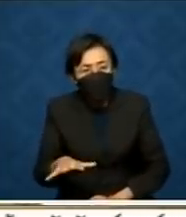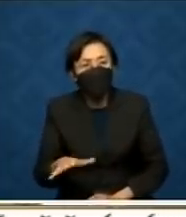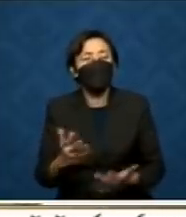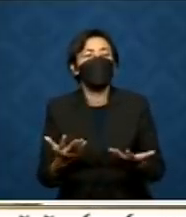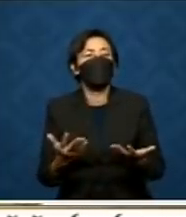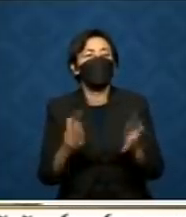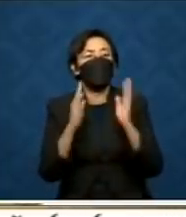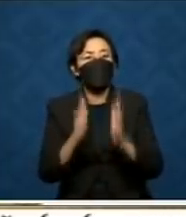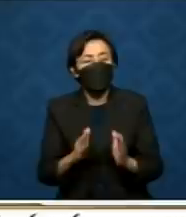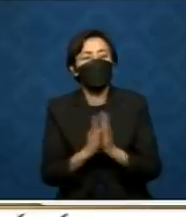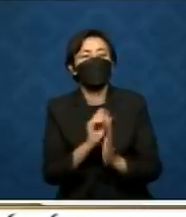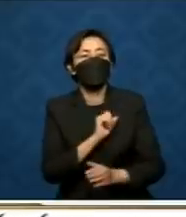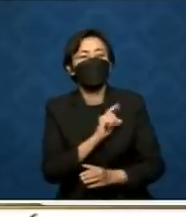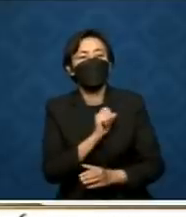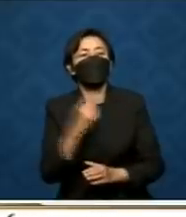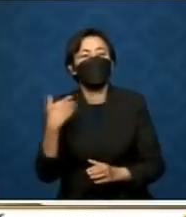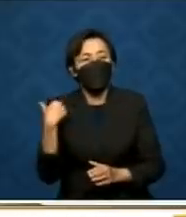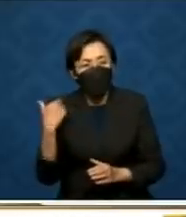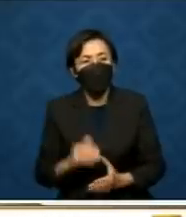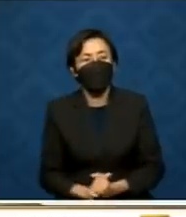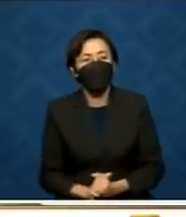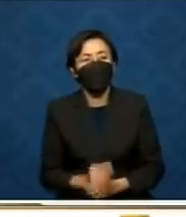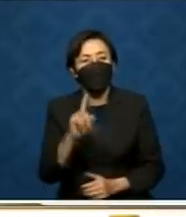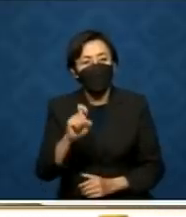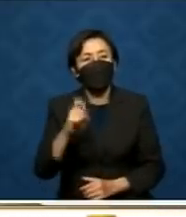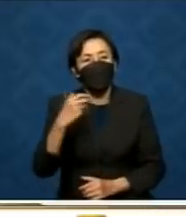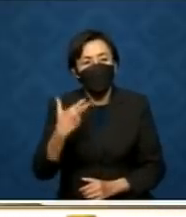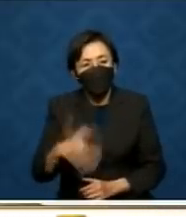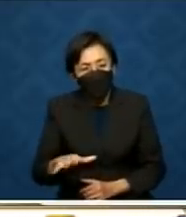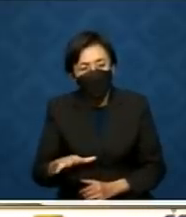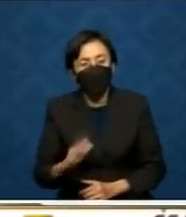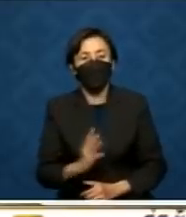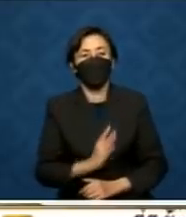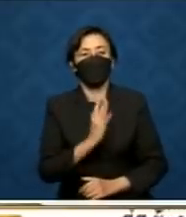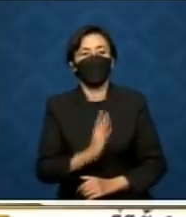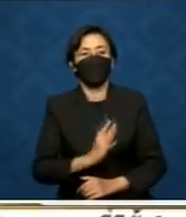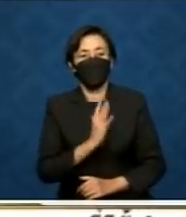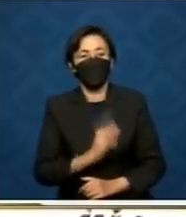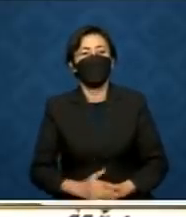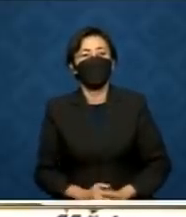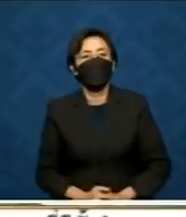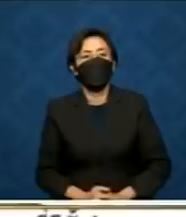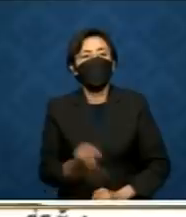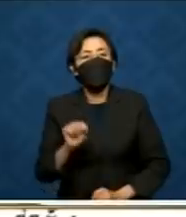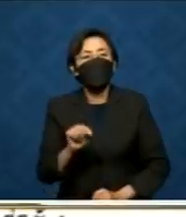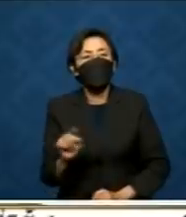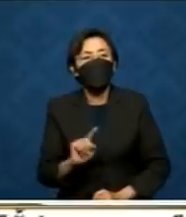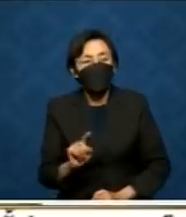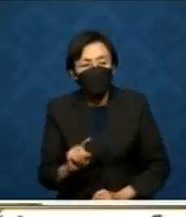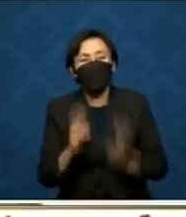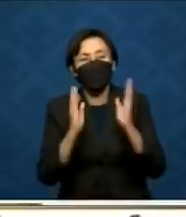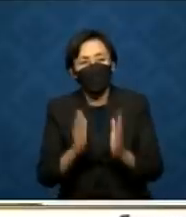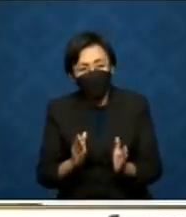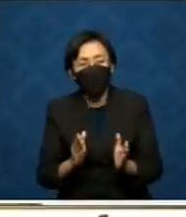มาสถานแบบคนมีศาสนาโอ๊ยตายแล้วแบบนี้เกียรติและนี่คือความต้องการ